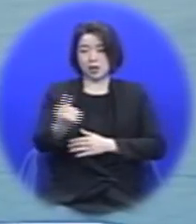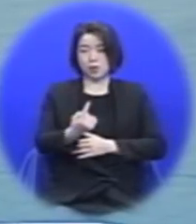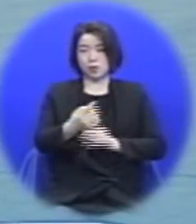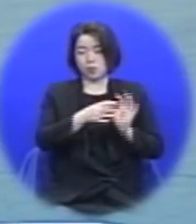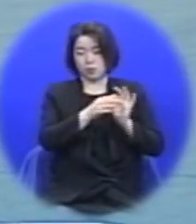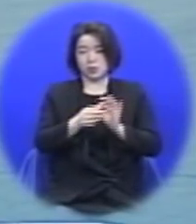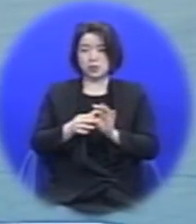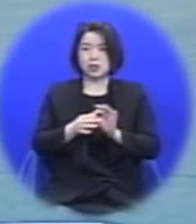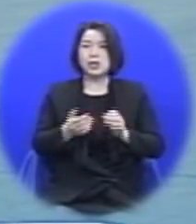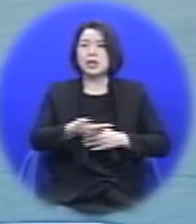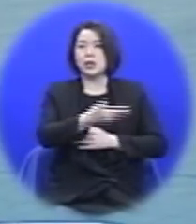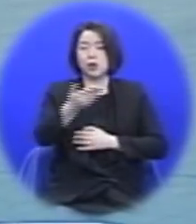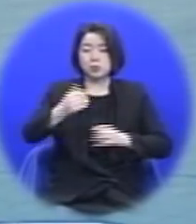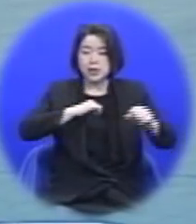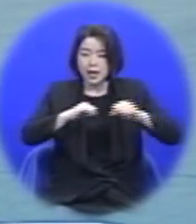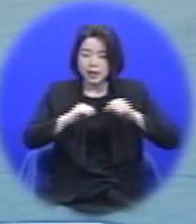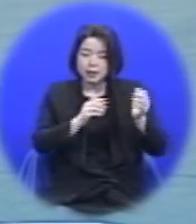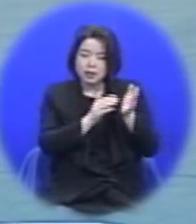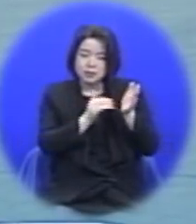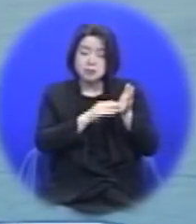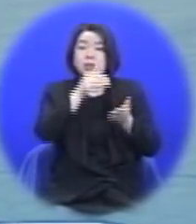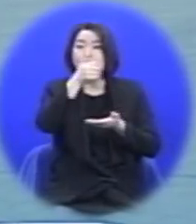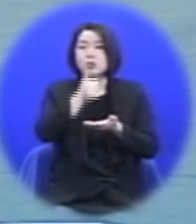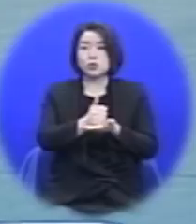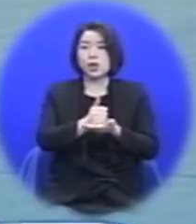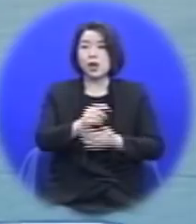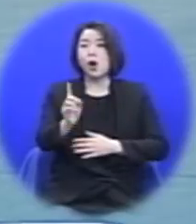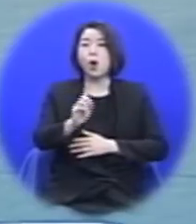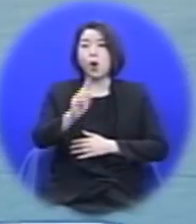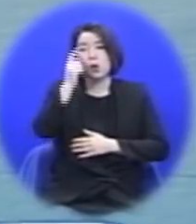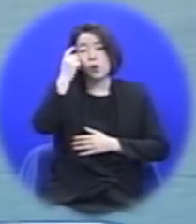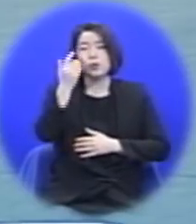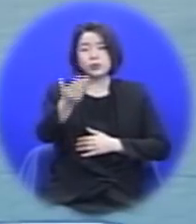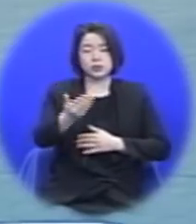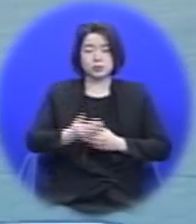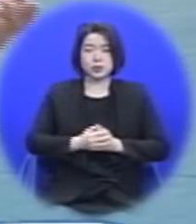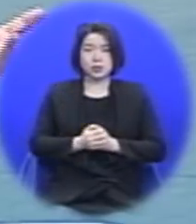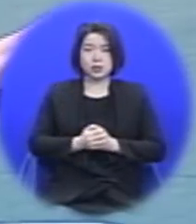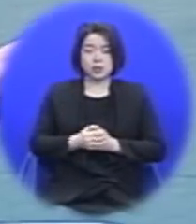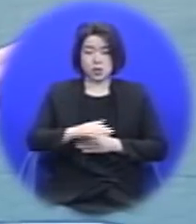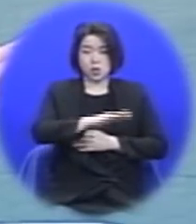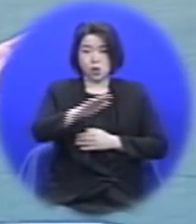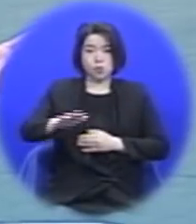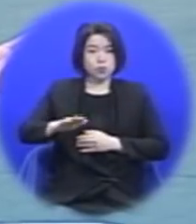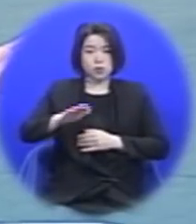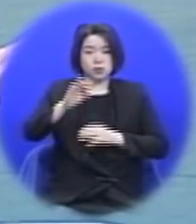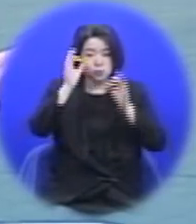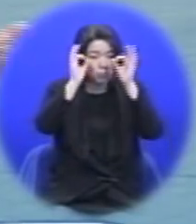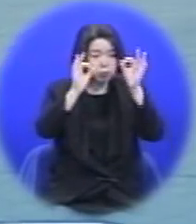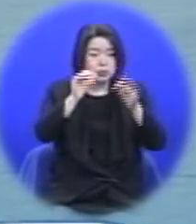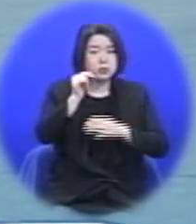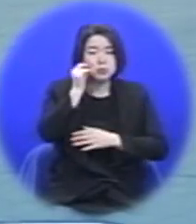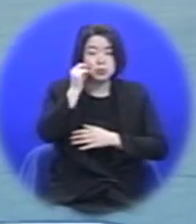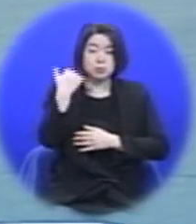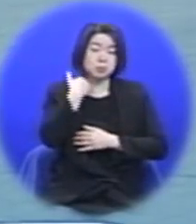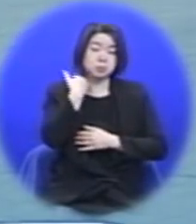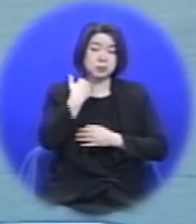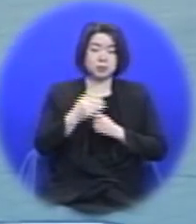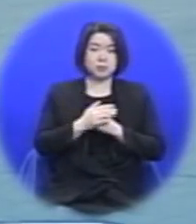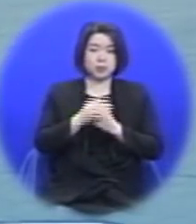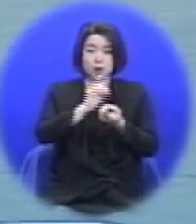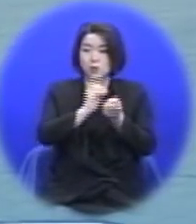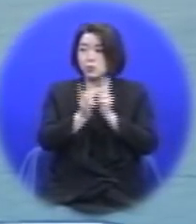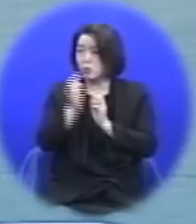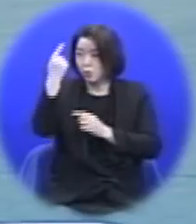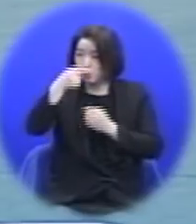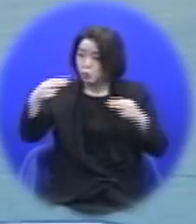저질렀던 정말 은밀한 죄, 그건 어떻게 되냐는. 우리는 볼 수가 없습니다. 우리가 서로 얼굴을 본다고